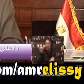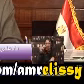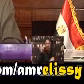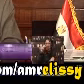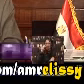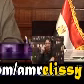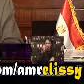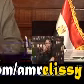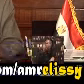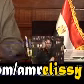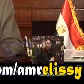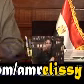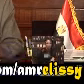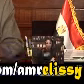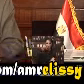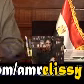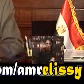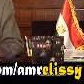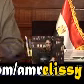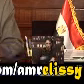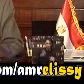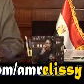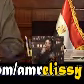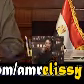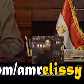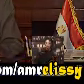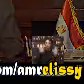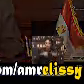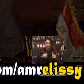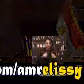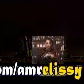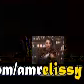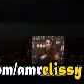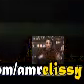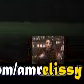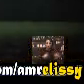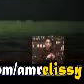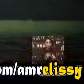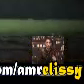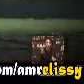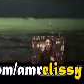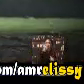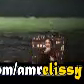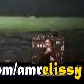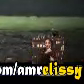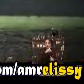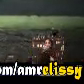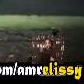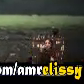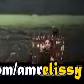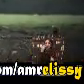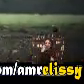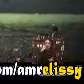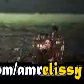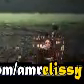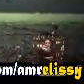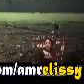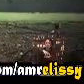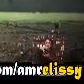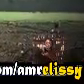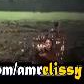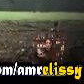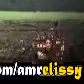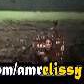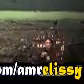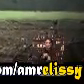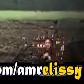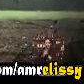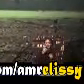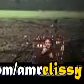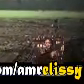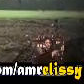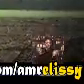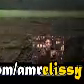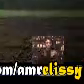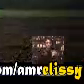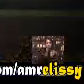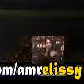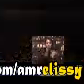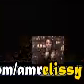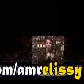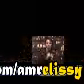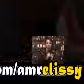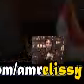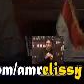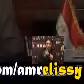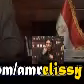50 إلى 100 مواطن أو 100 أسرة. العزبتين دول بحكم قربهم من